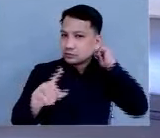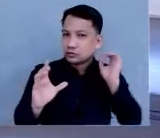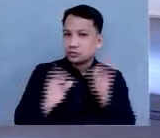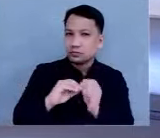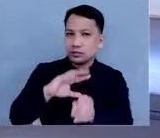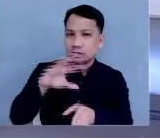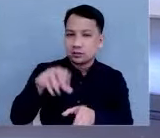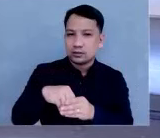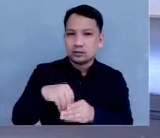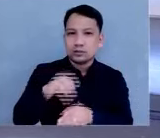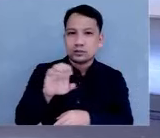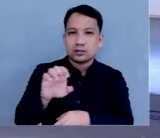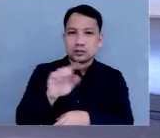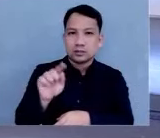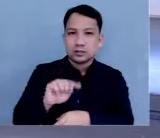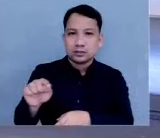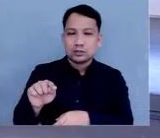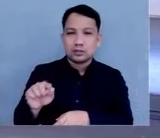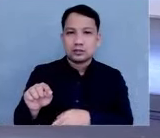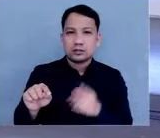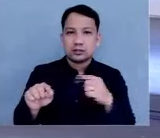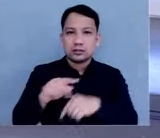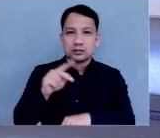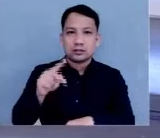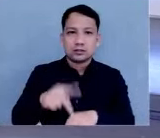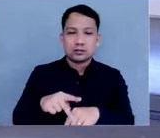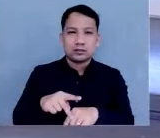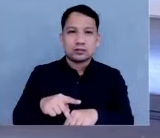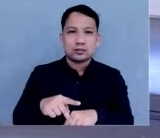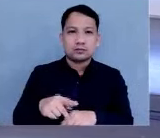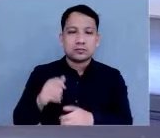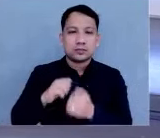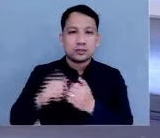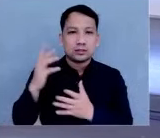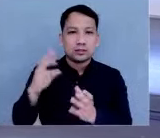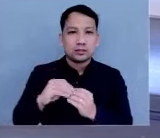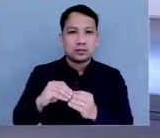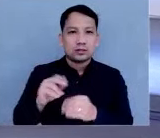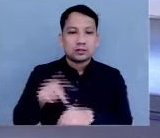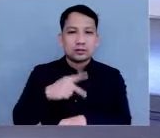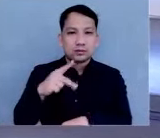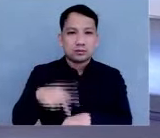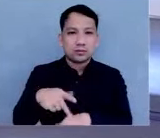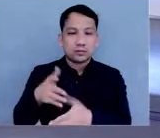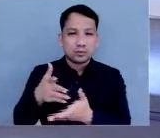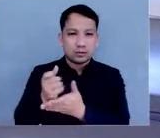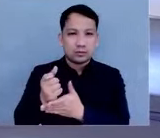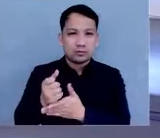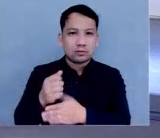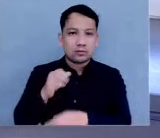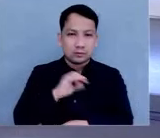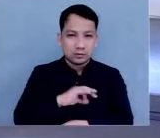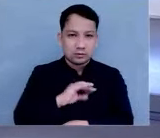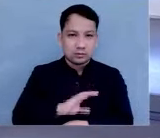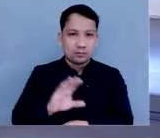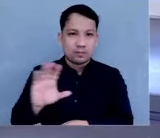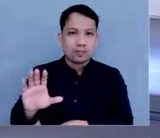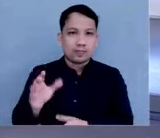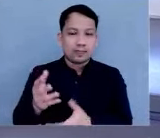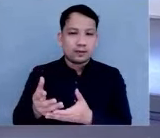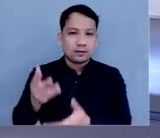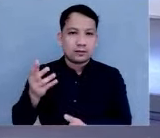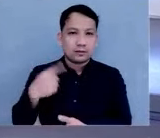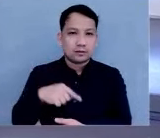sa Exclusive Economic Zone ng Pilipinas. Ibig pong sabihin, ang Pilipinas ang may karapatang makinabang sa mga yamang dagat